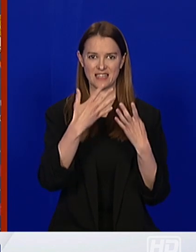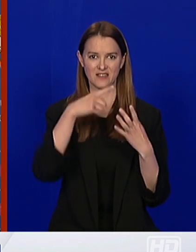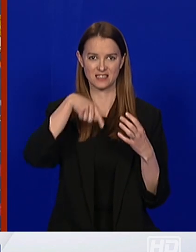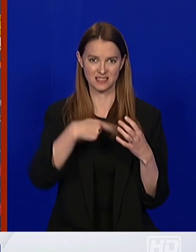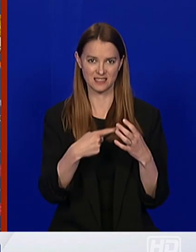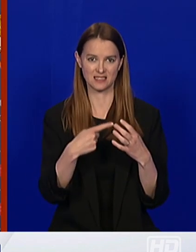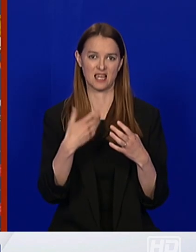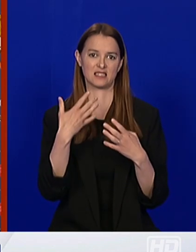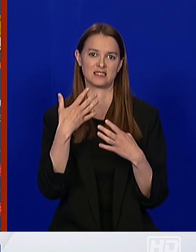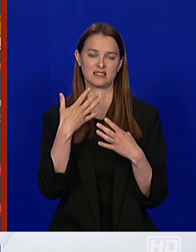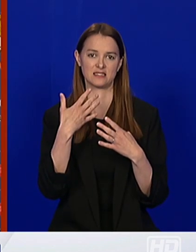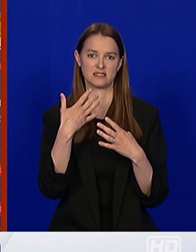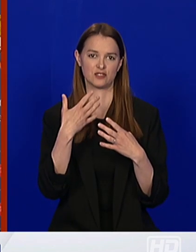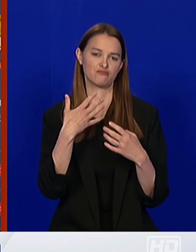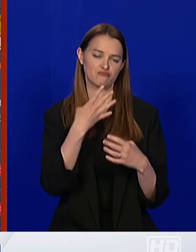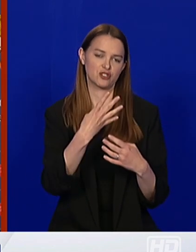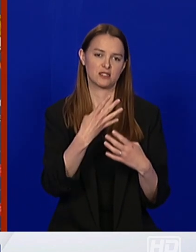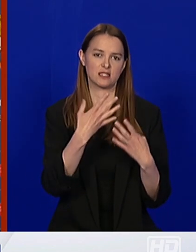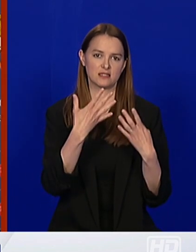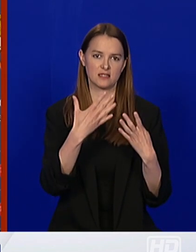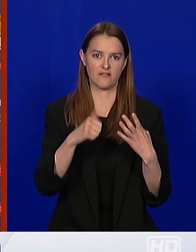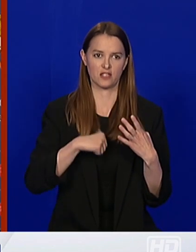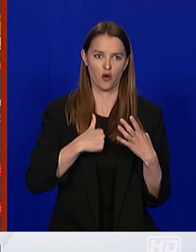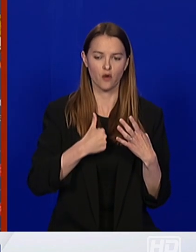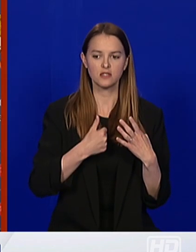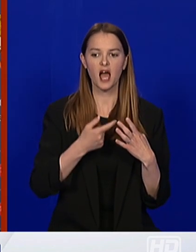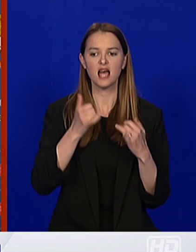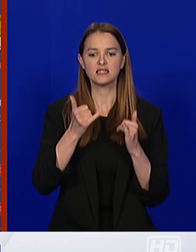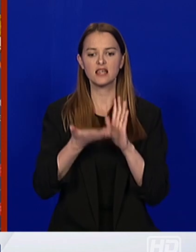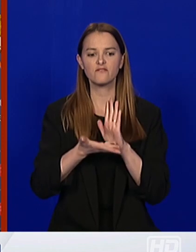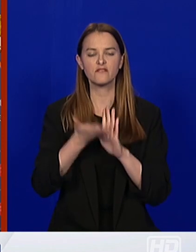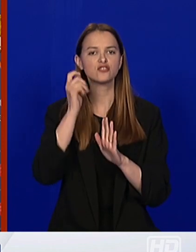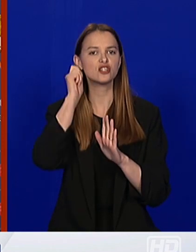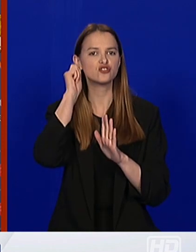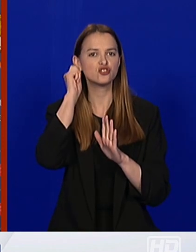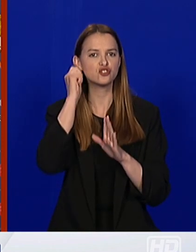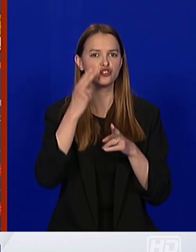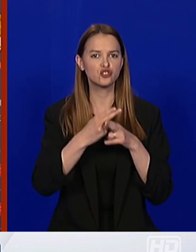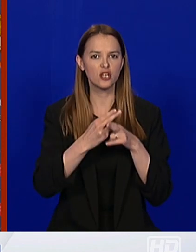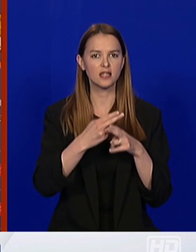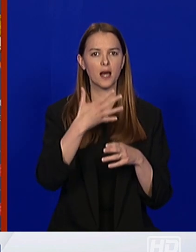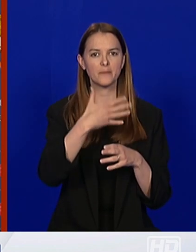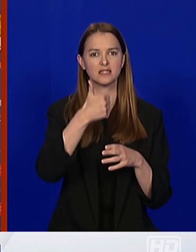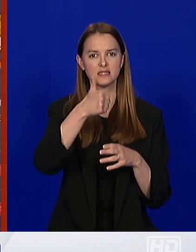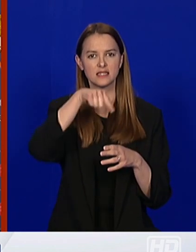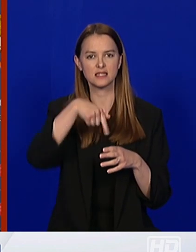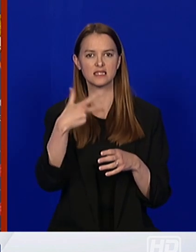a imamo porast osoba ženskog spola koje sad iznosi 51,3% u odnosu